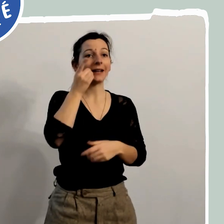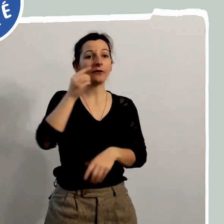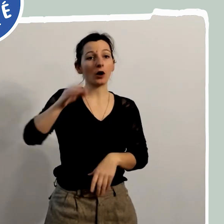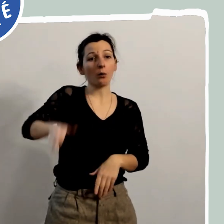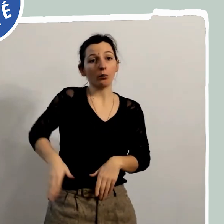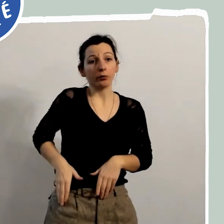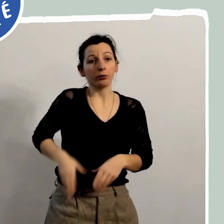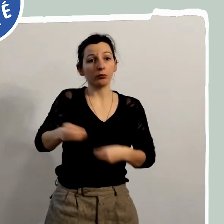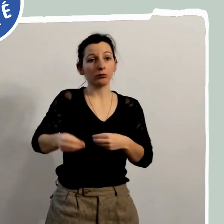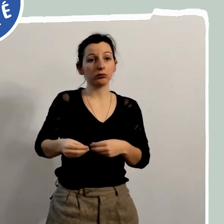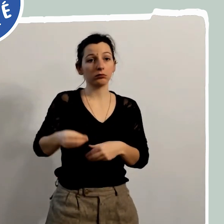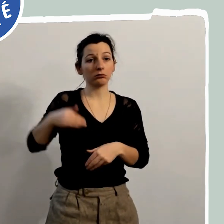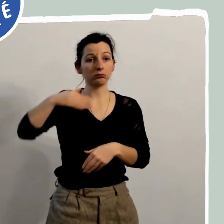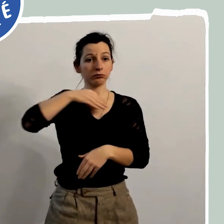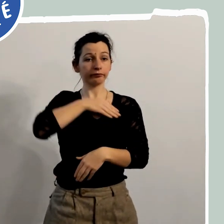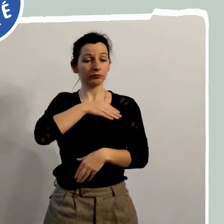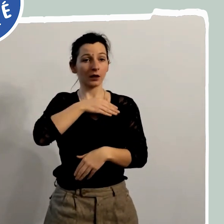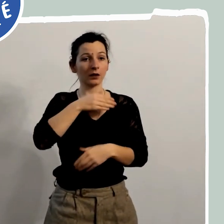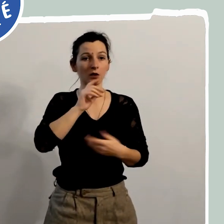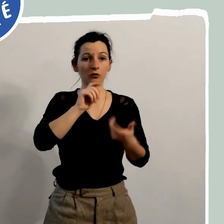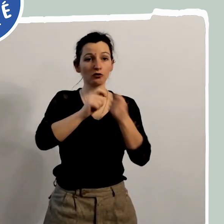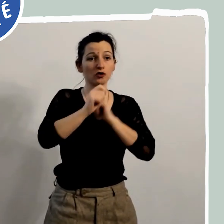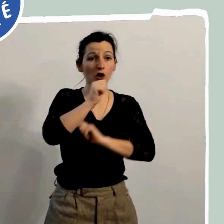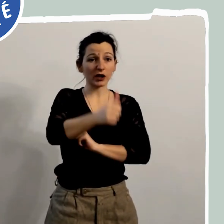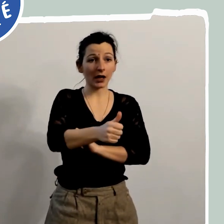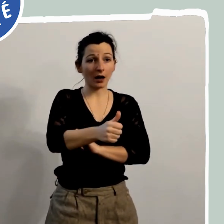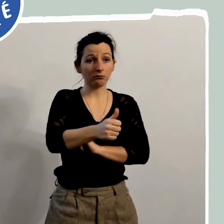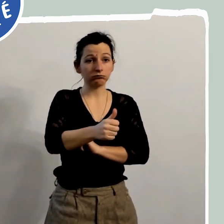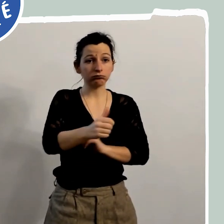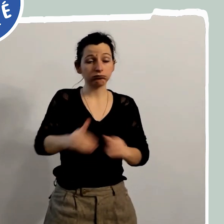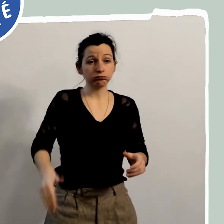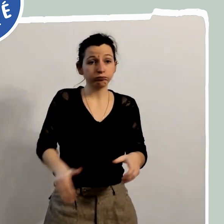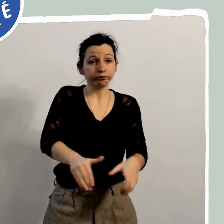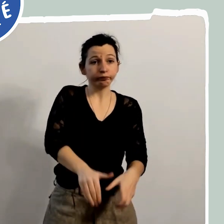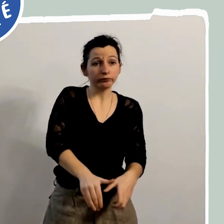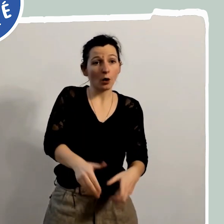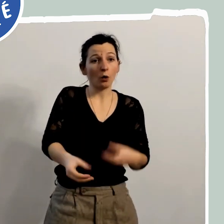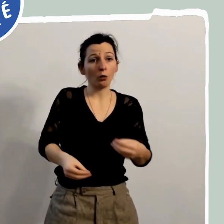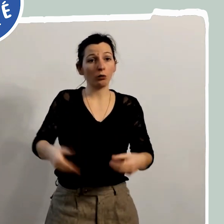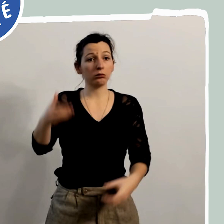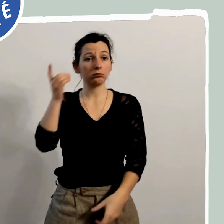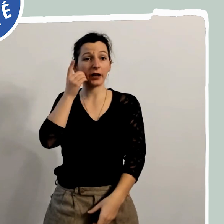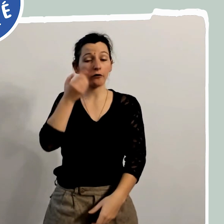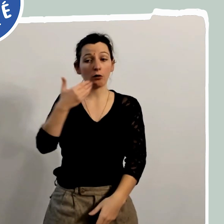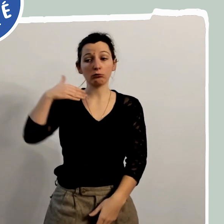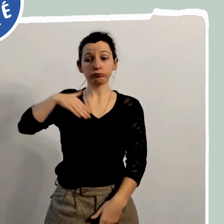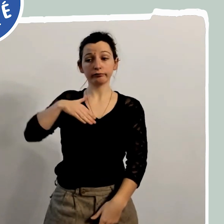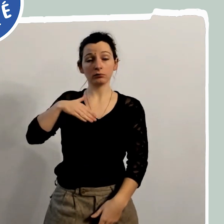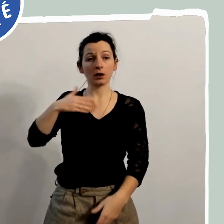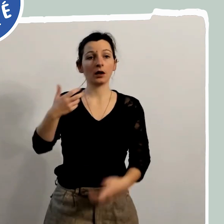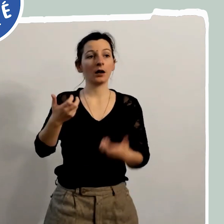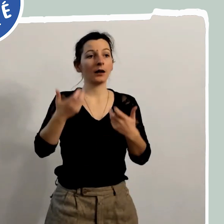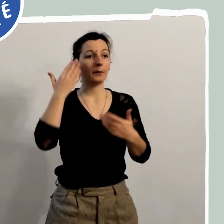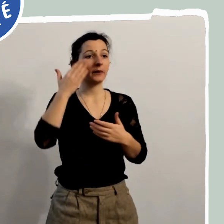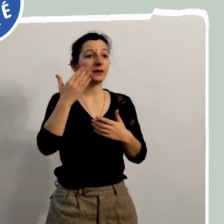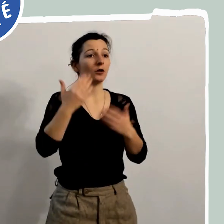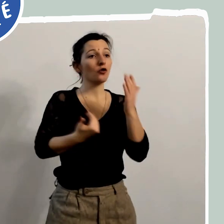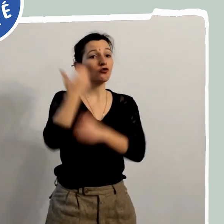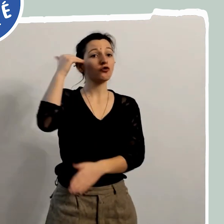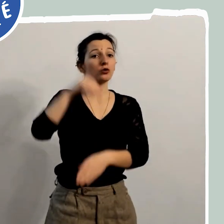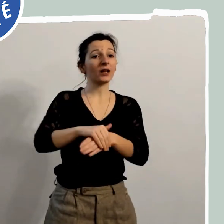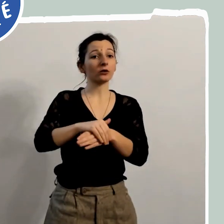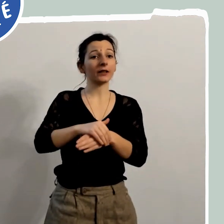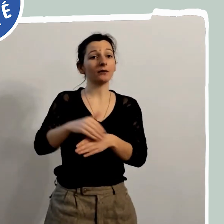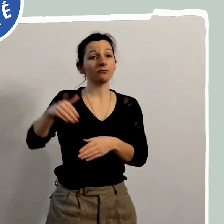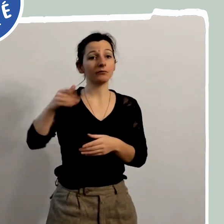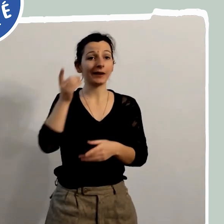à proximité des testicules dans la poche, ça avait un impact. Oui. Mais il n'y avait pas le fait que ceux qui le portaient dans la poche à